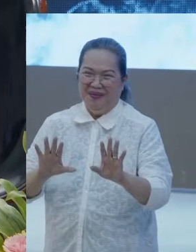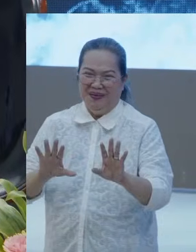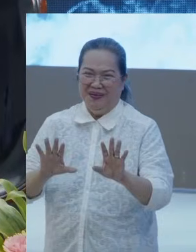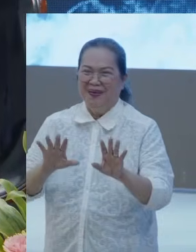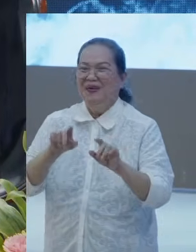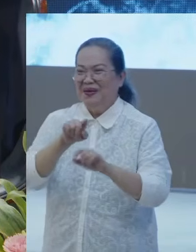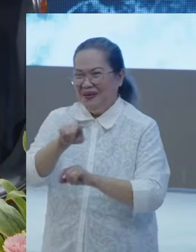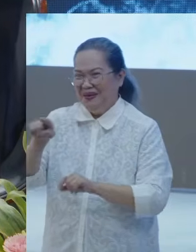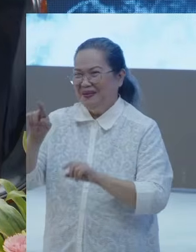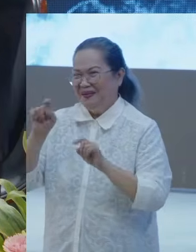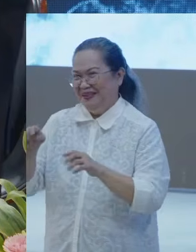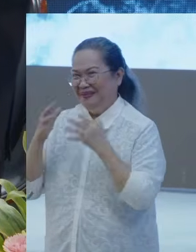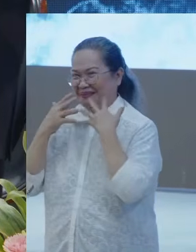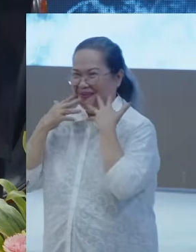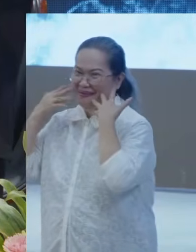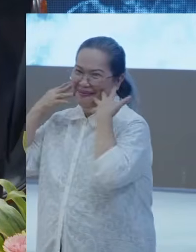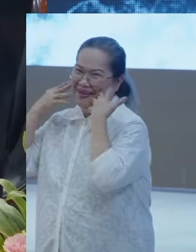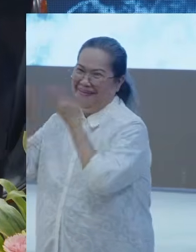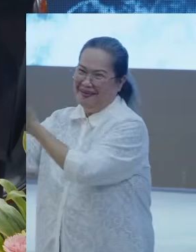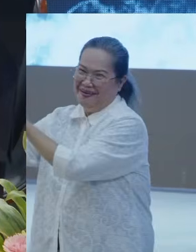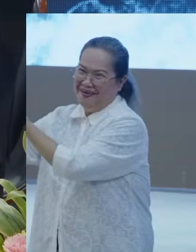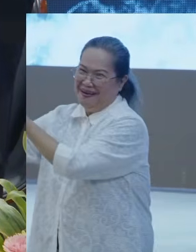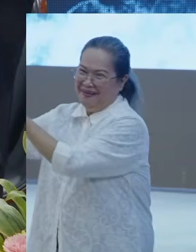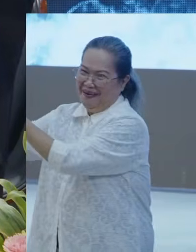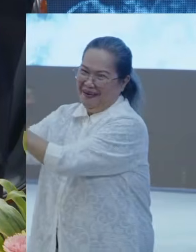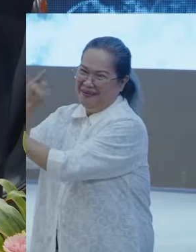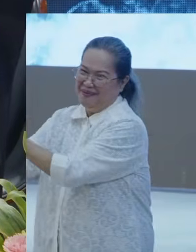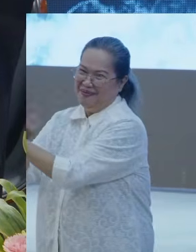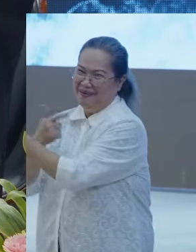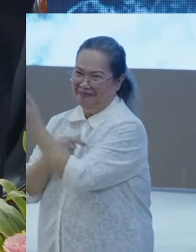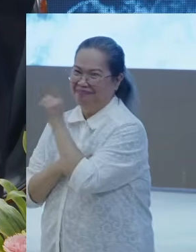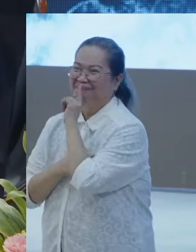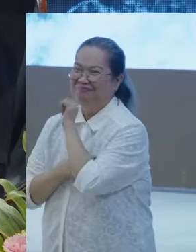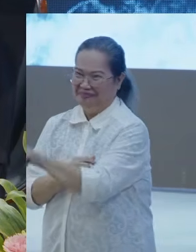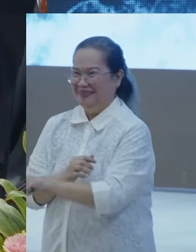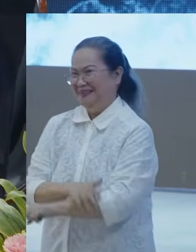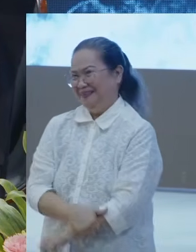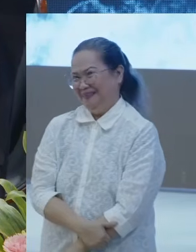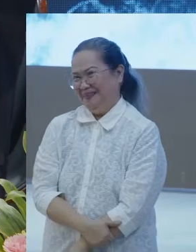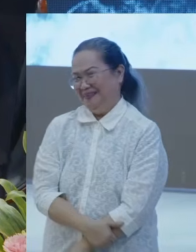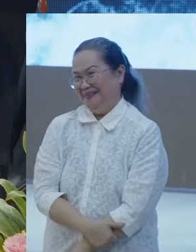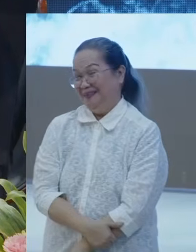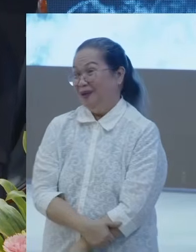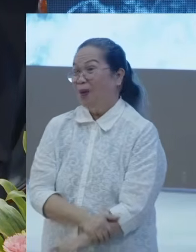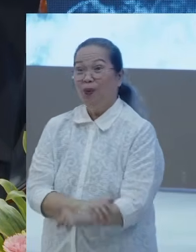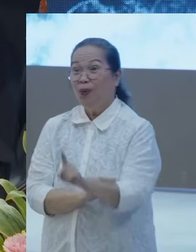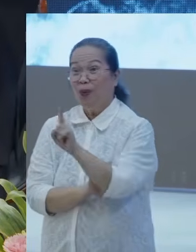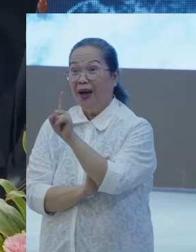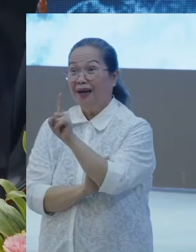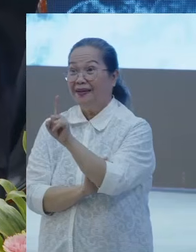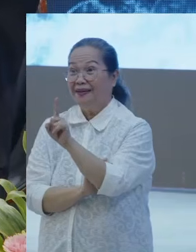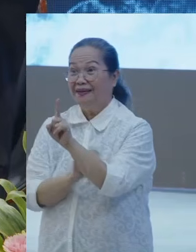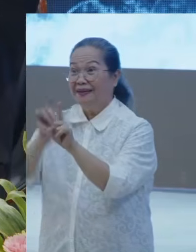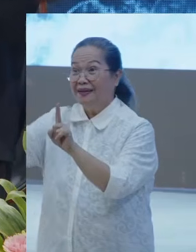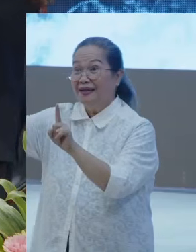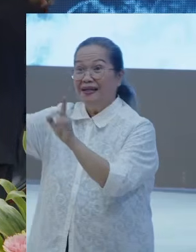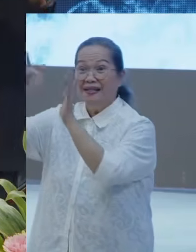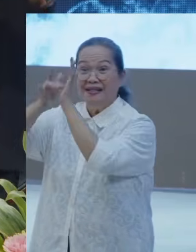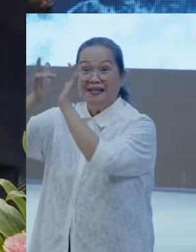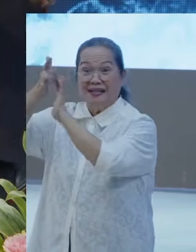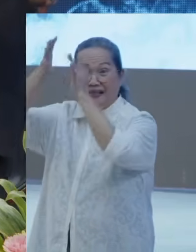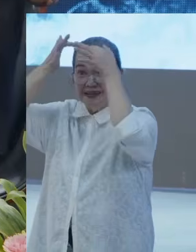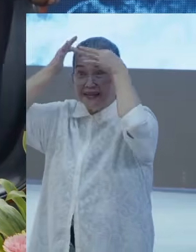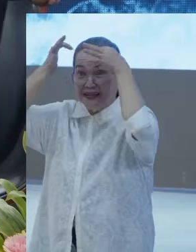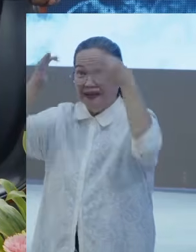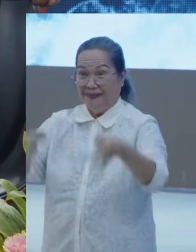ngingitian lang kita. Ano ang hatol ni Jesus. Verse